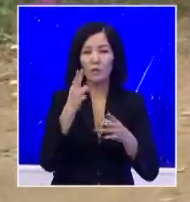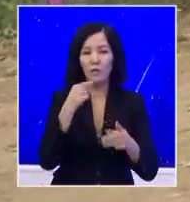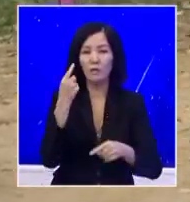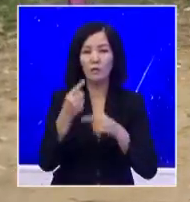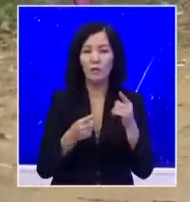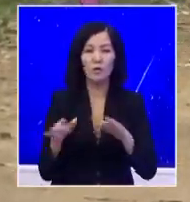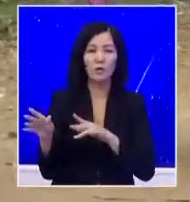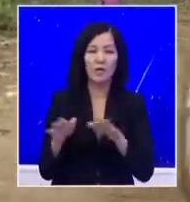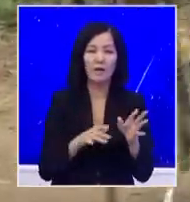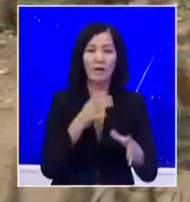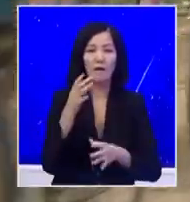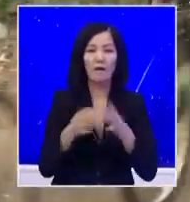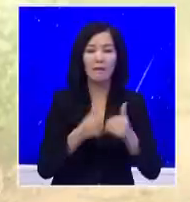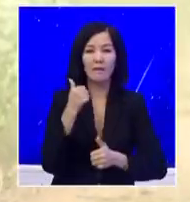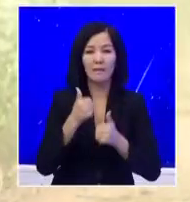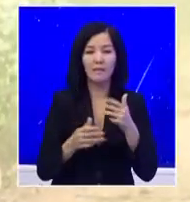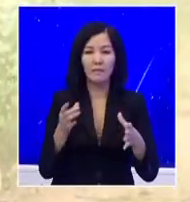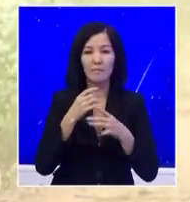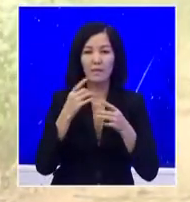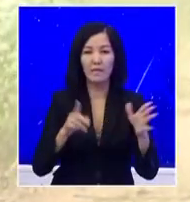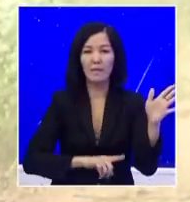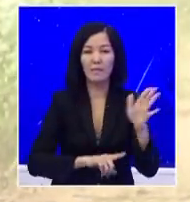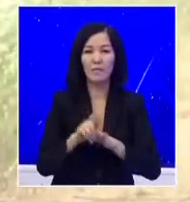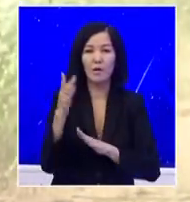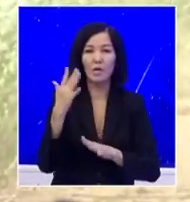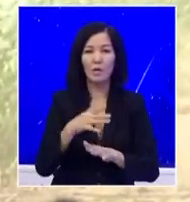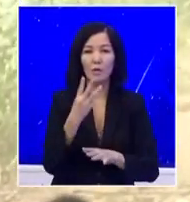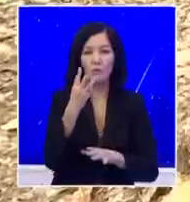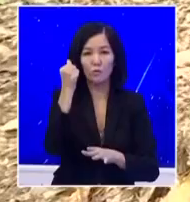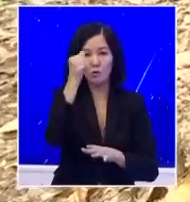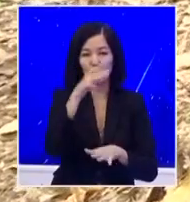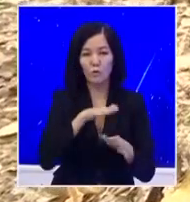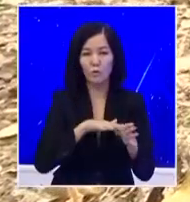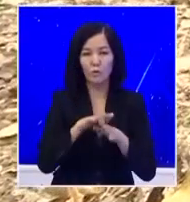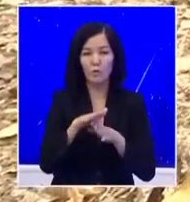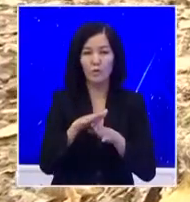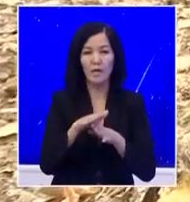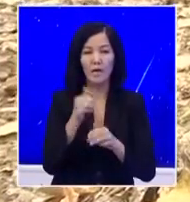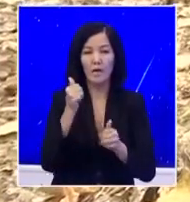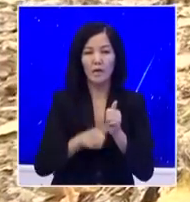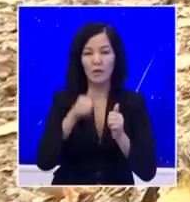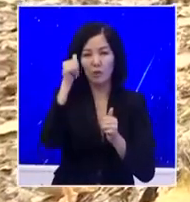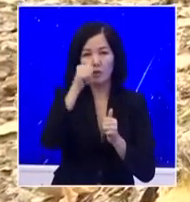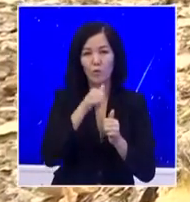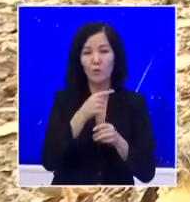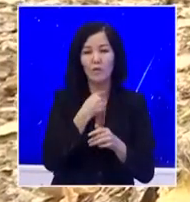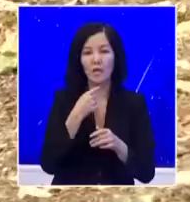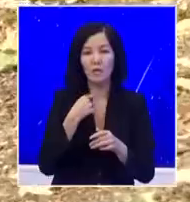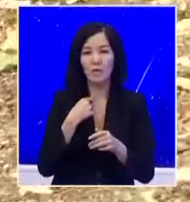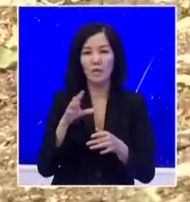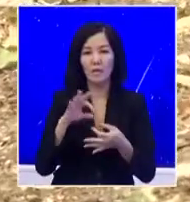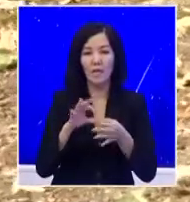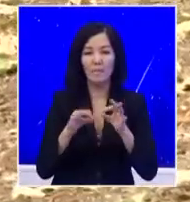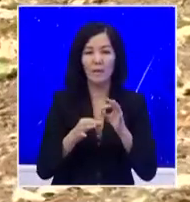шара. Осы күннің халықаралық деңгейде мерекелене бастағанына 53 жыл болыпты. Құрметіне жыл сайын облыс орталығына олимпиада